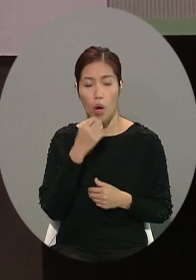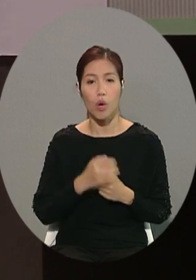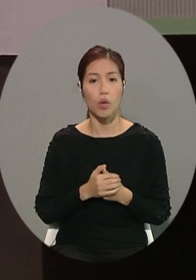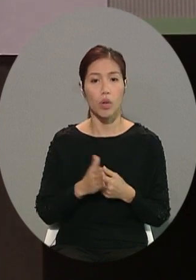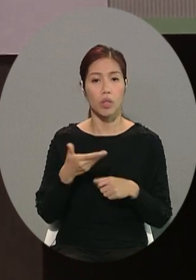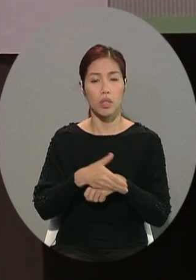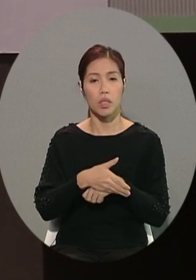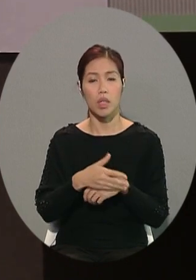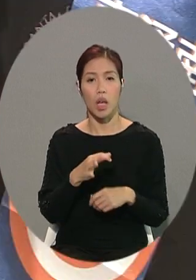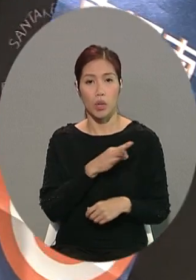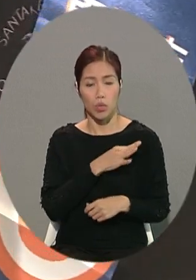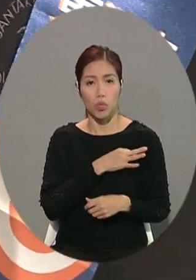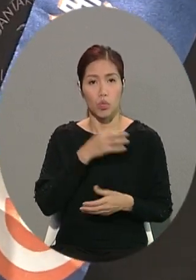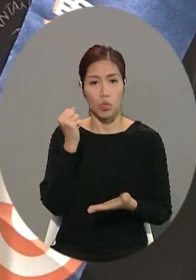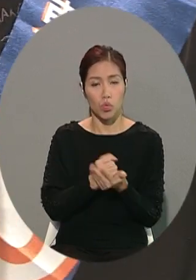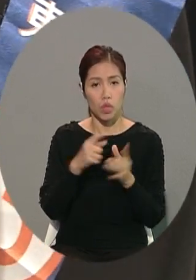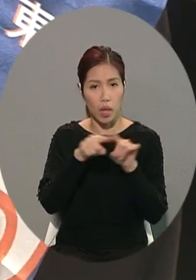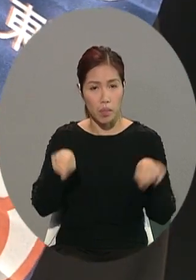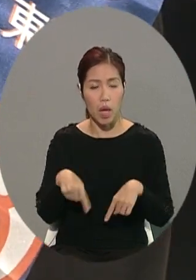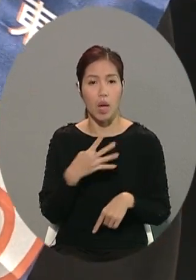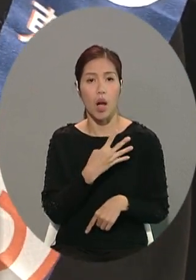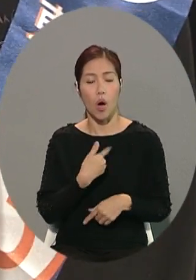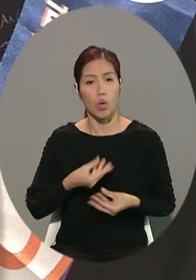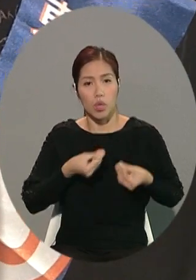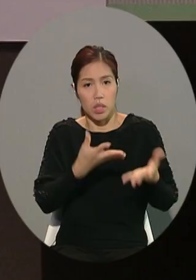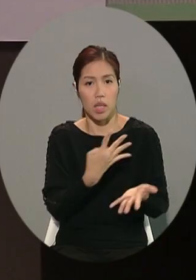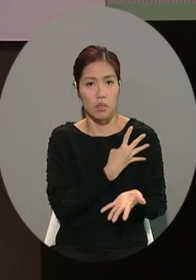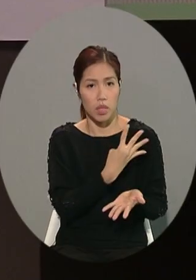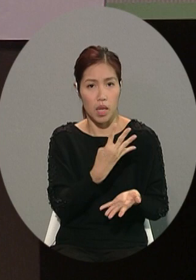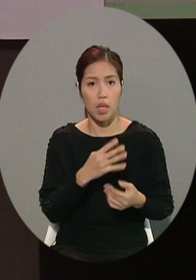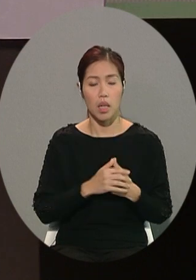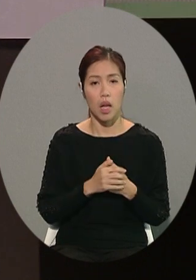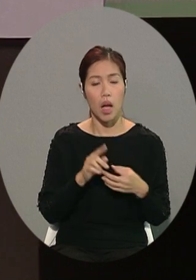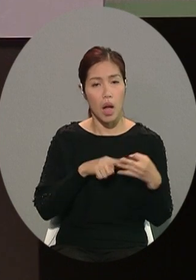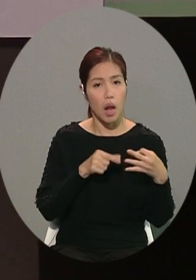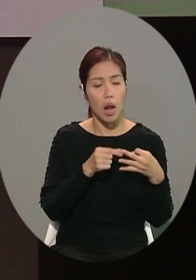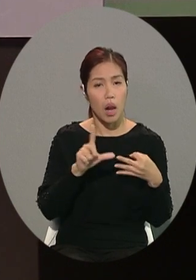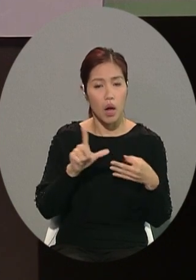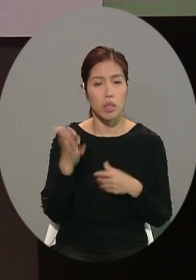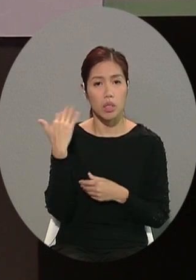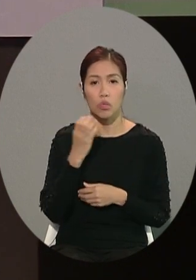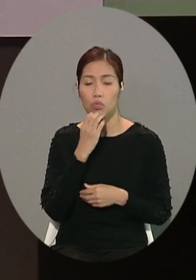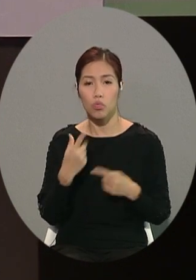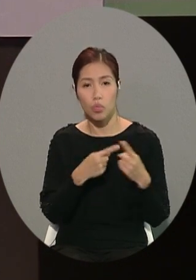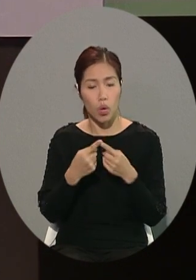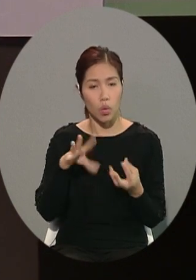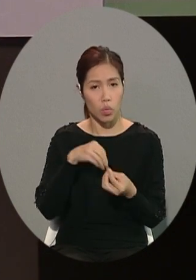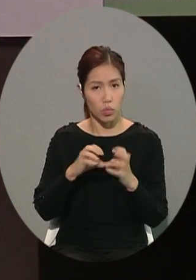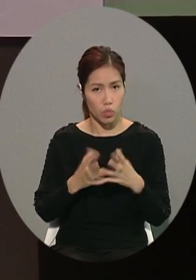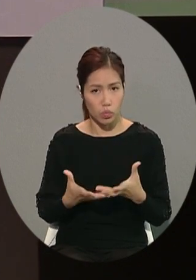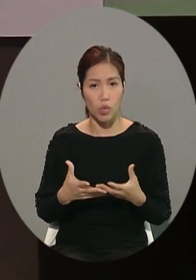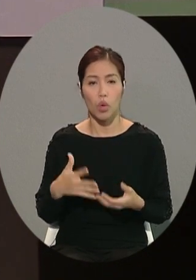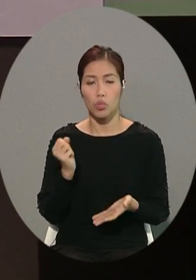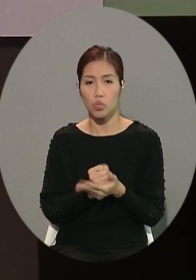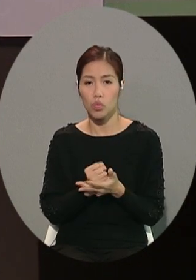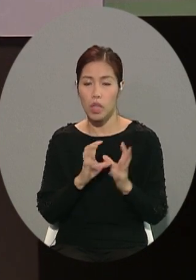希望系送俾四号候选人嘅。四号候选人刘永贤曾经声称咧，东涌居民关注组咧就系一个注册团体嚟